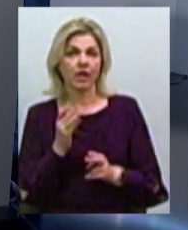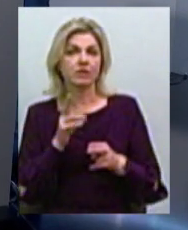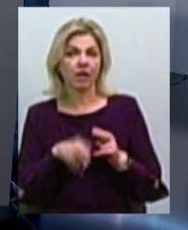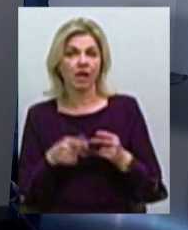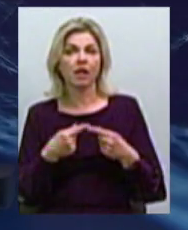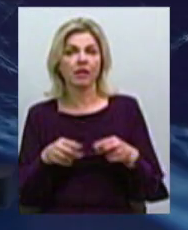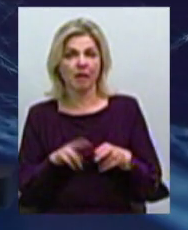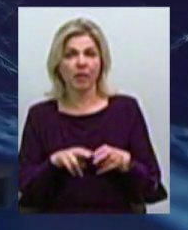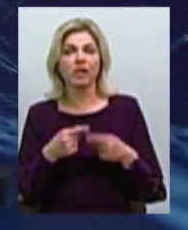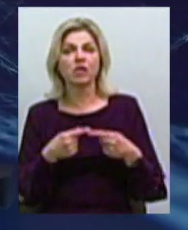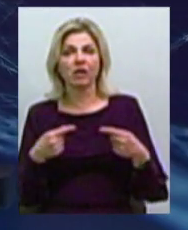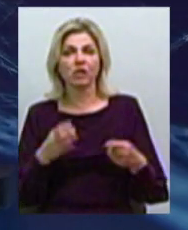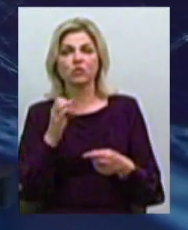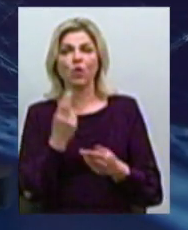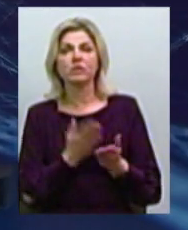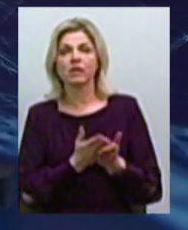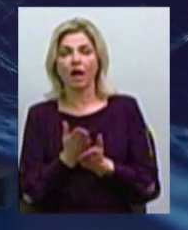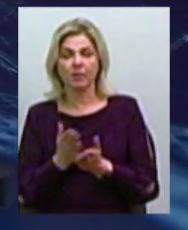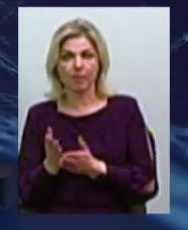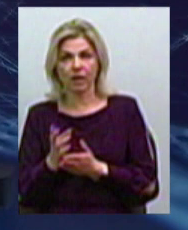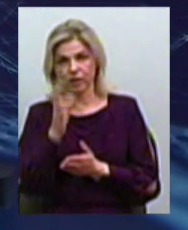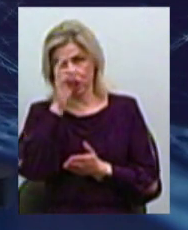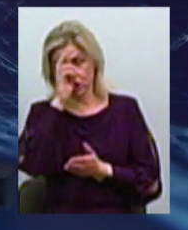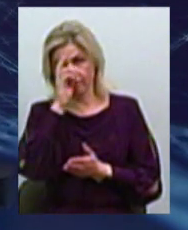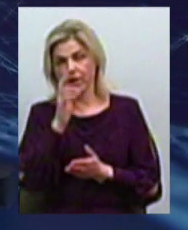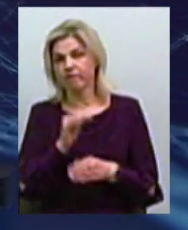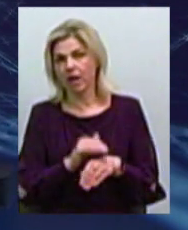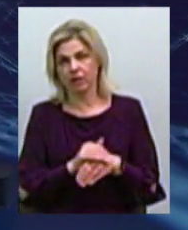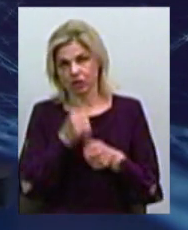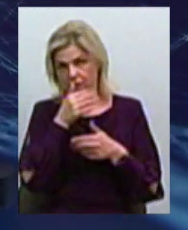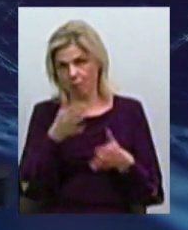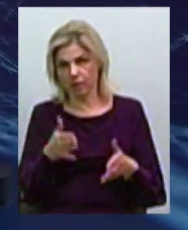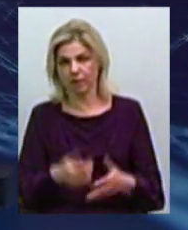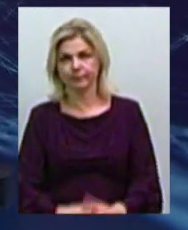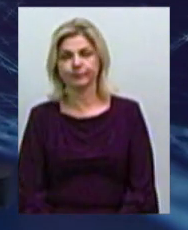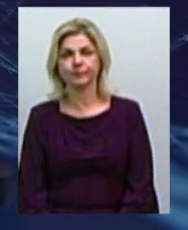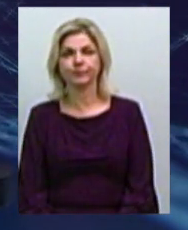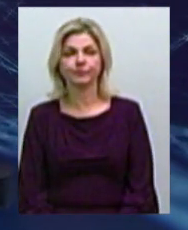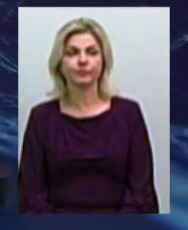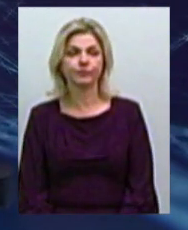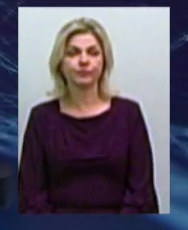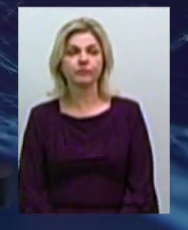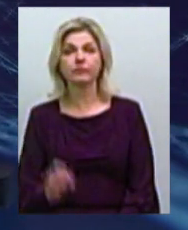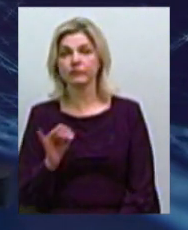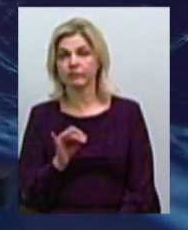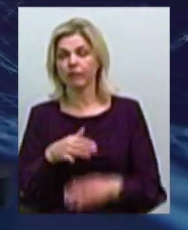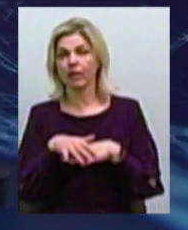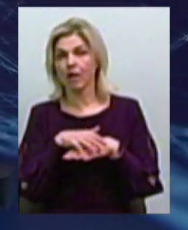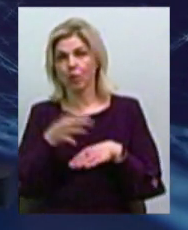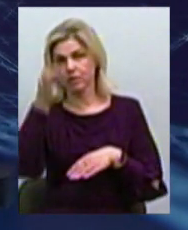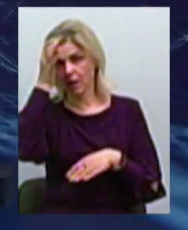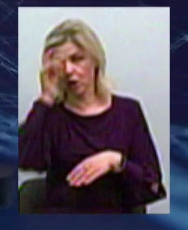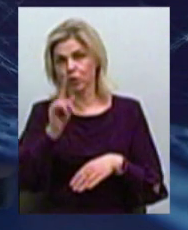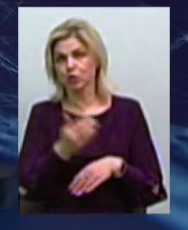іншими соціальними напрямки, ну, держава фактично не могла. І тоді народ згадав про те, що він